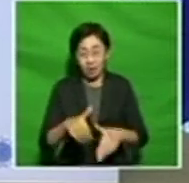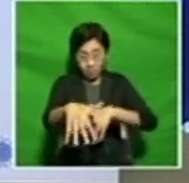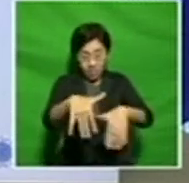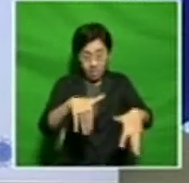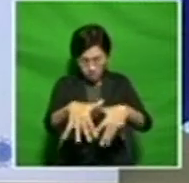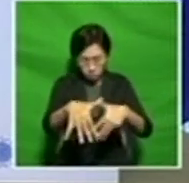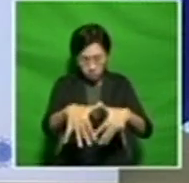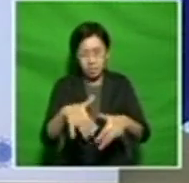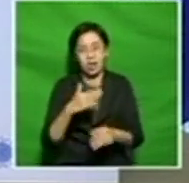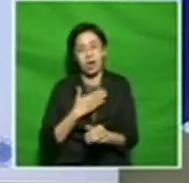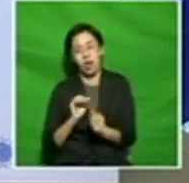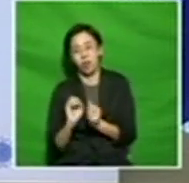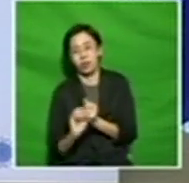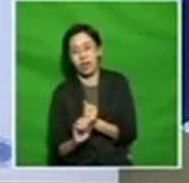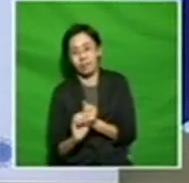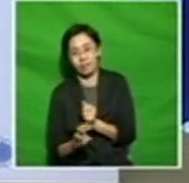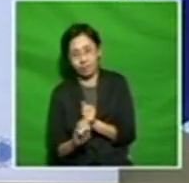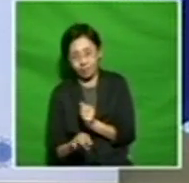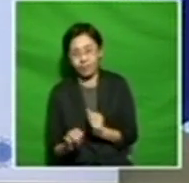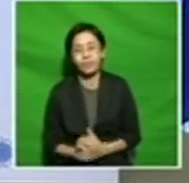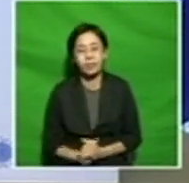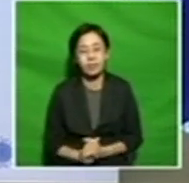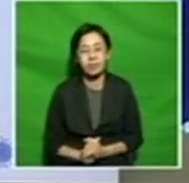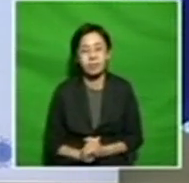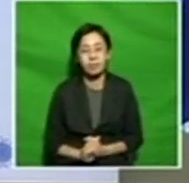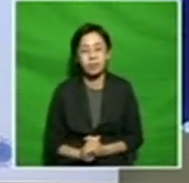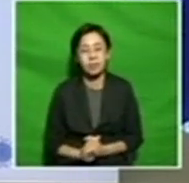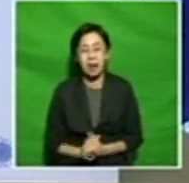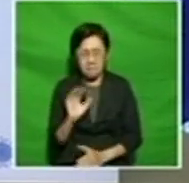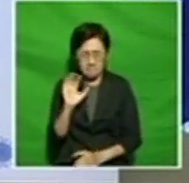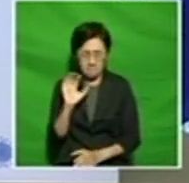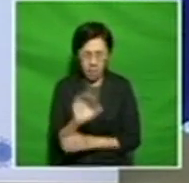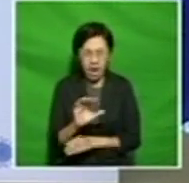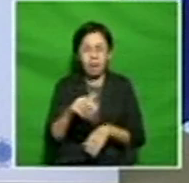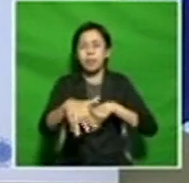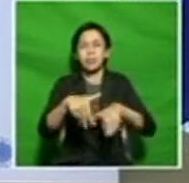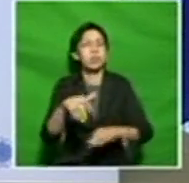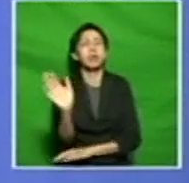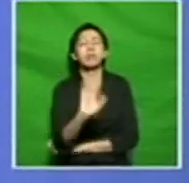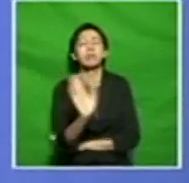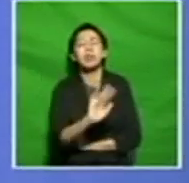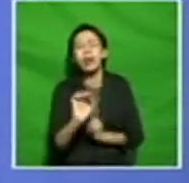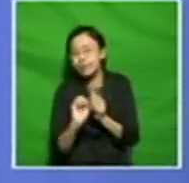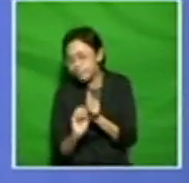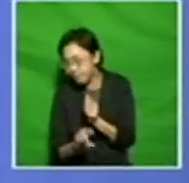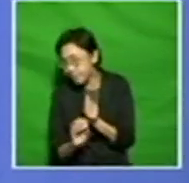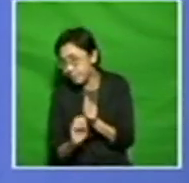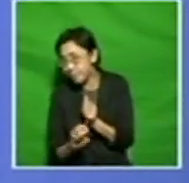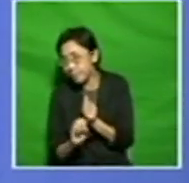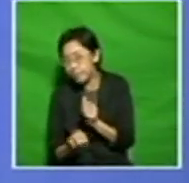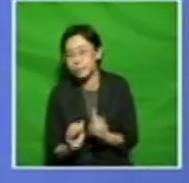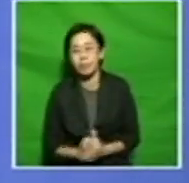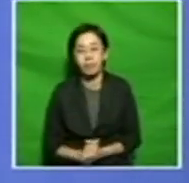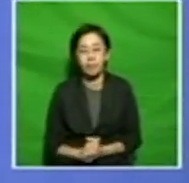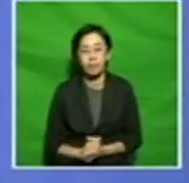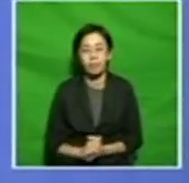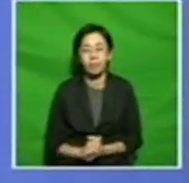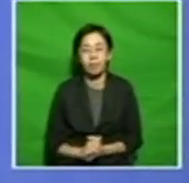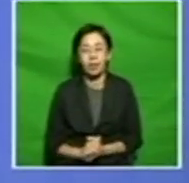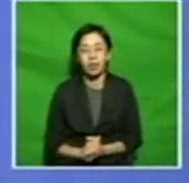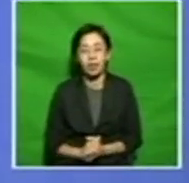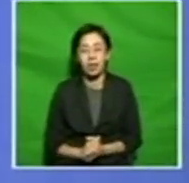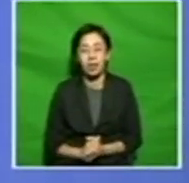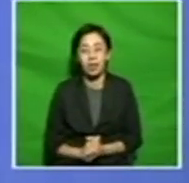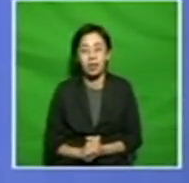วันนี้เรายังไม่ไปถึงขั้นที่จะบังคับประชาชนแต่ข้อกำหนดฉบับ